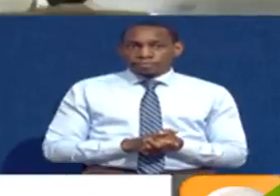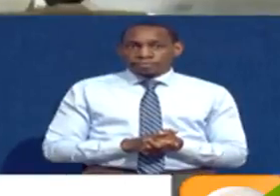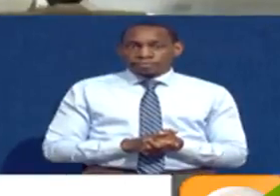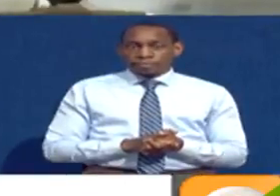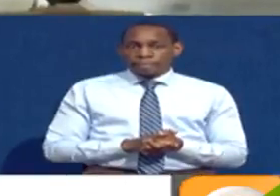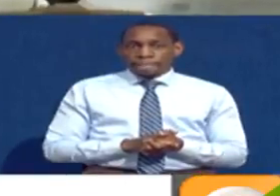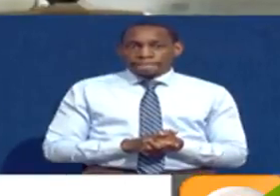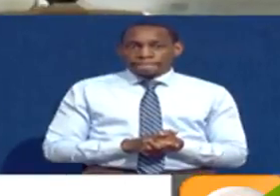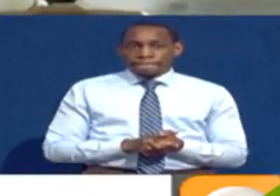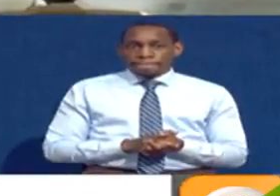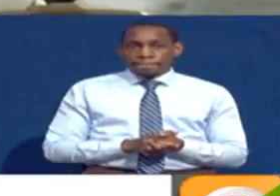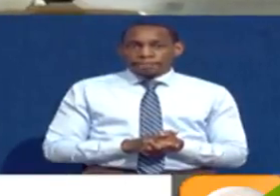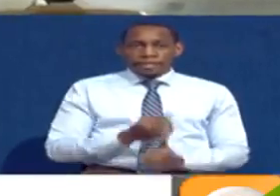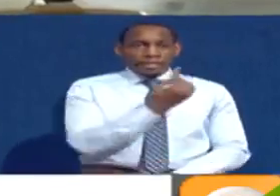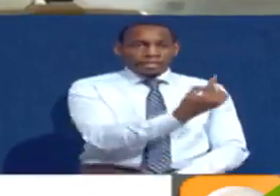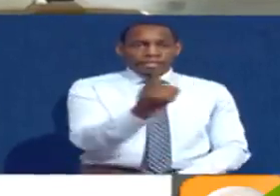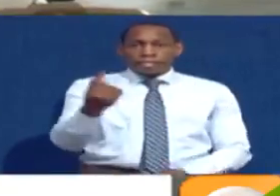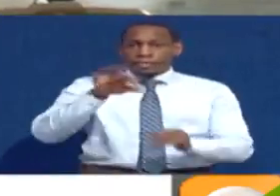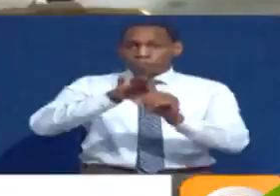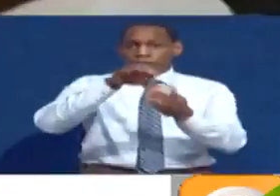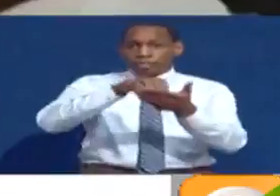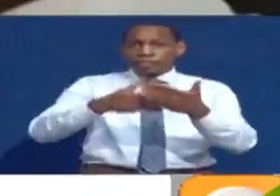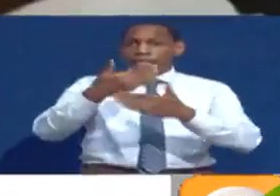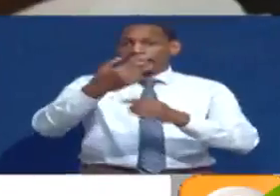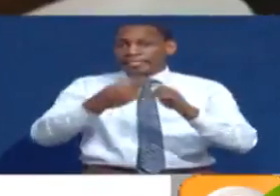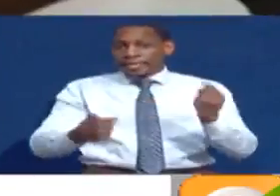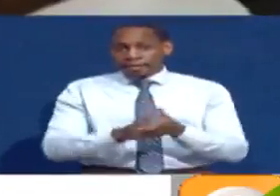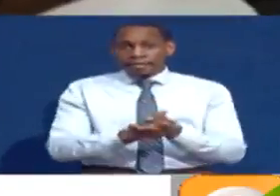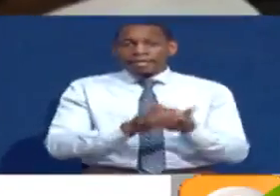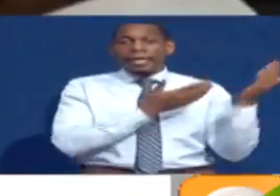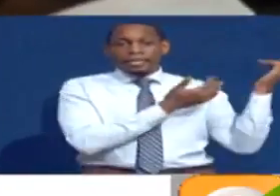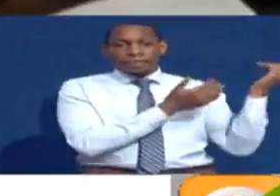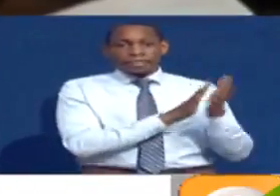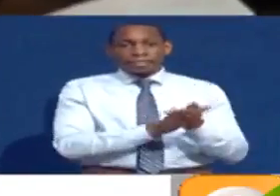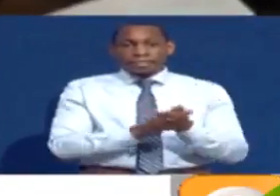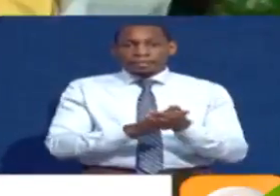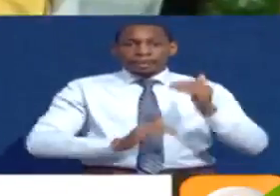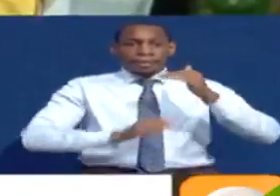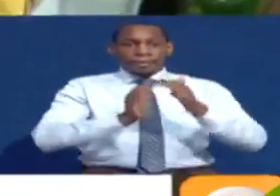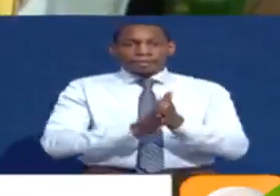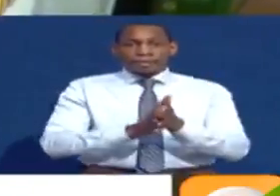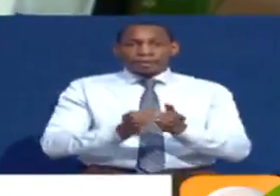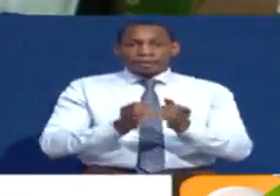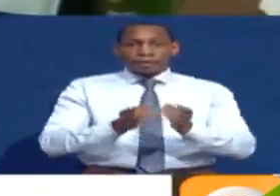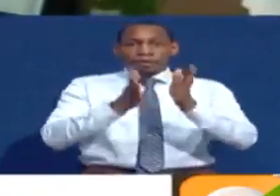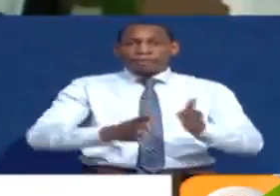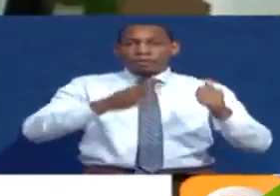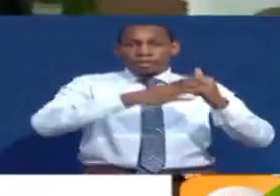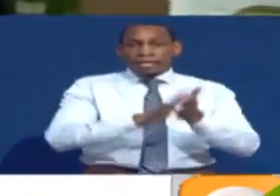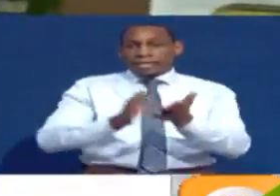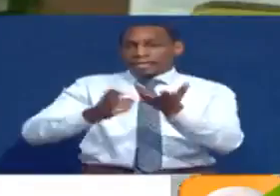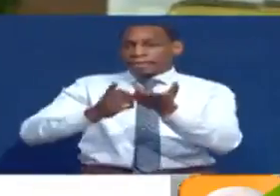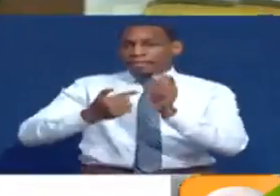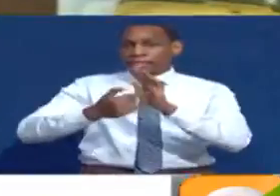40,883. Kila kituo cha kupigia kura mwaka ujao kikitarajiwa kuwa na angalau maafisa 9, huku